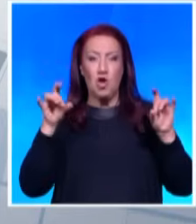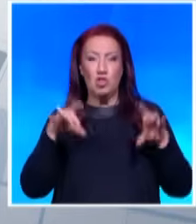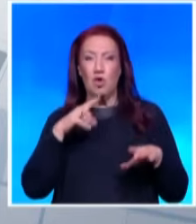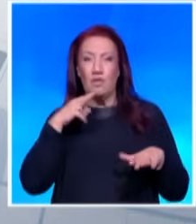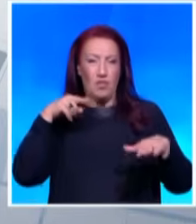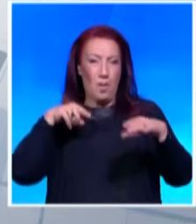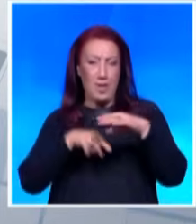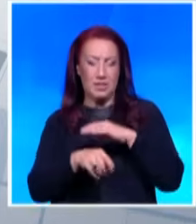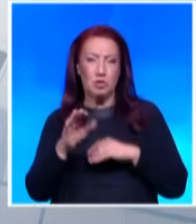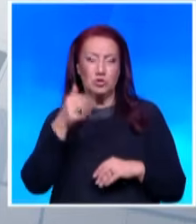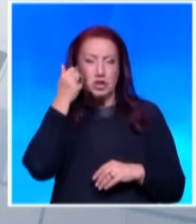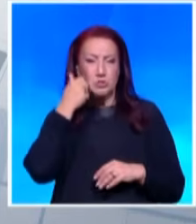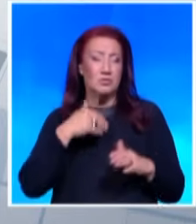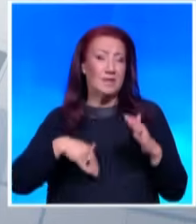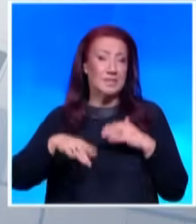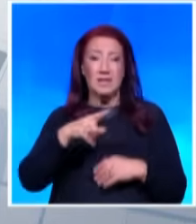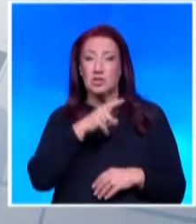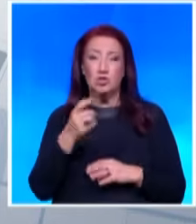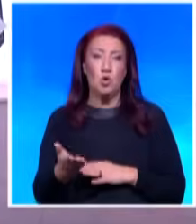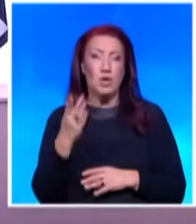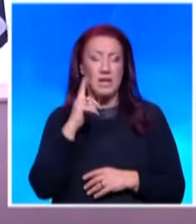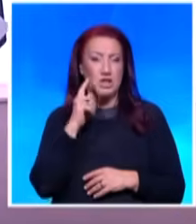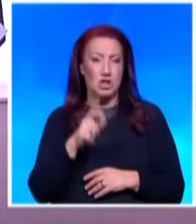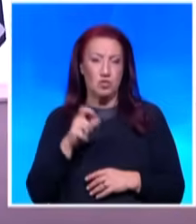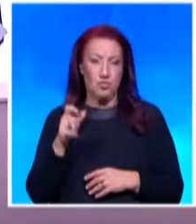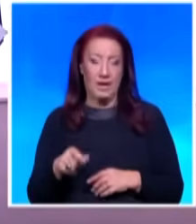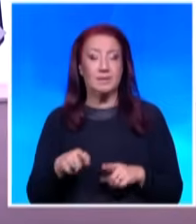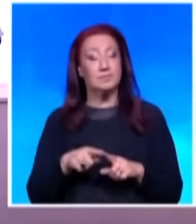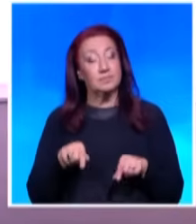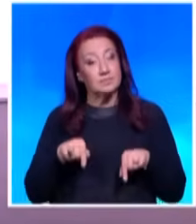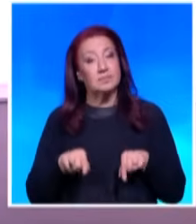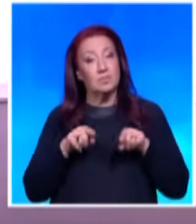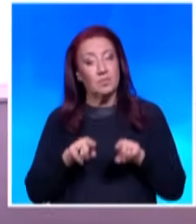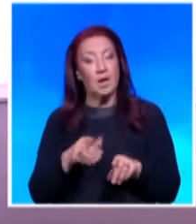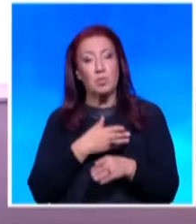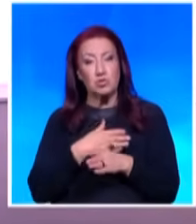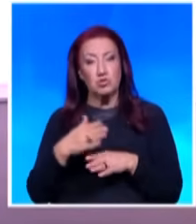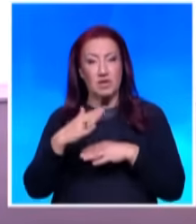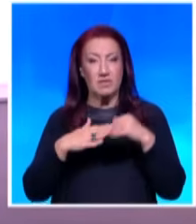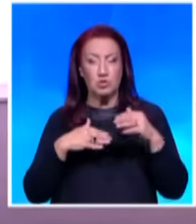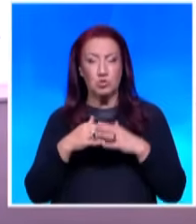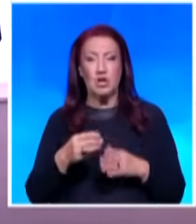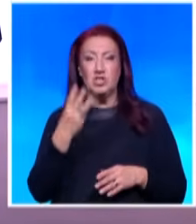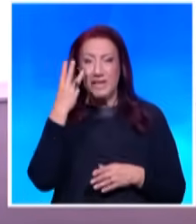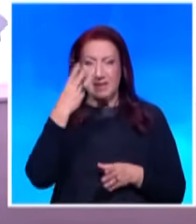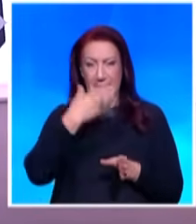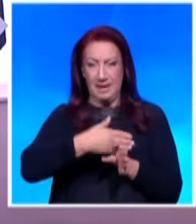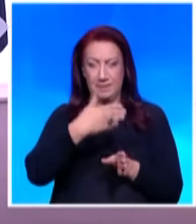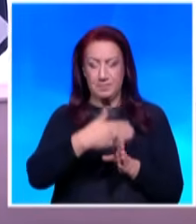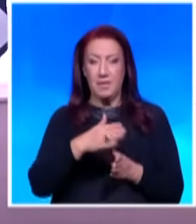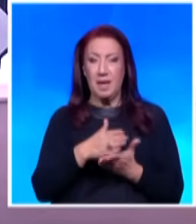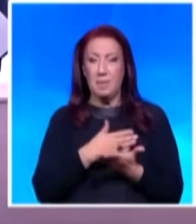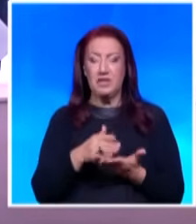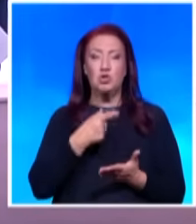използват от над 100 000 души. На този фон продължава строежът на трите станции между кварталите Левски и Хаджи Димитър. Има ли забавяне,